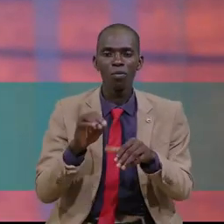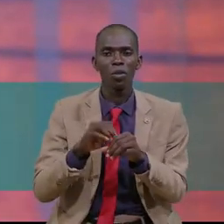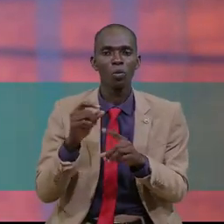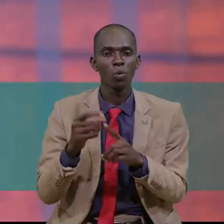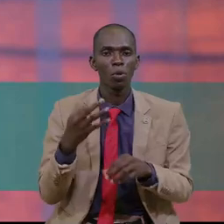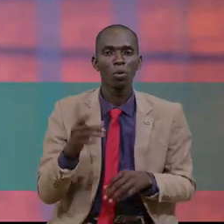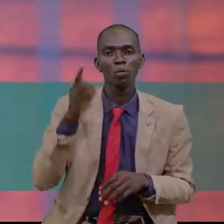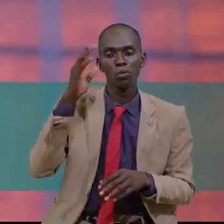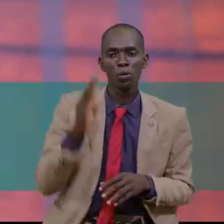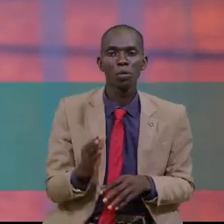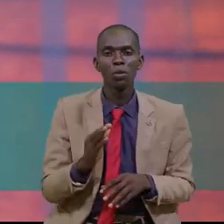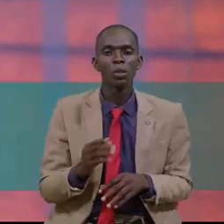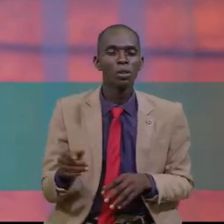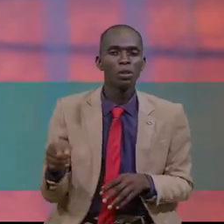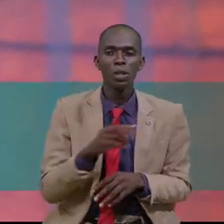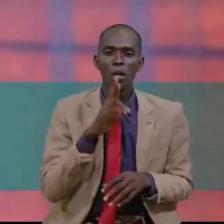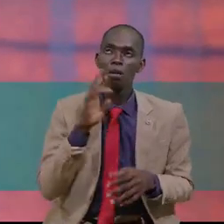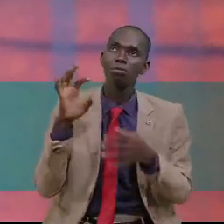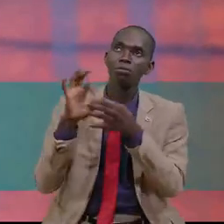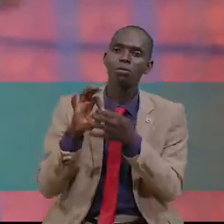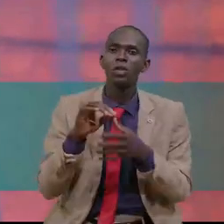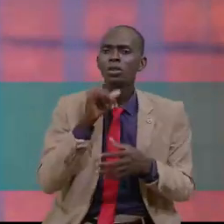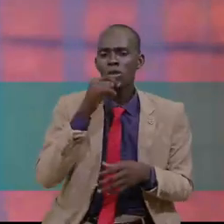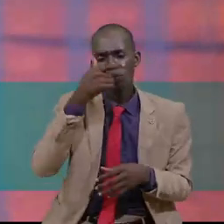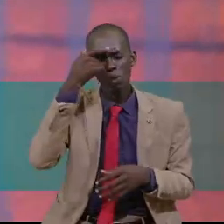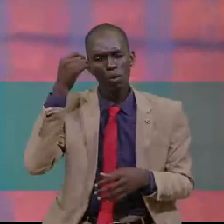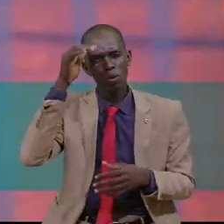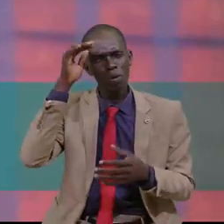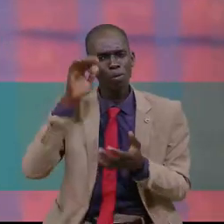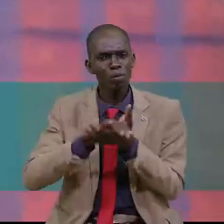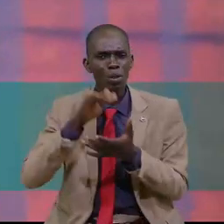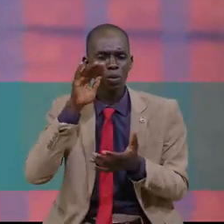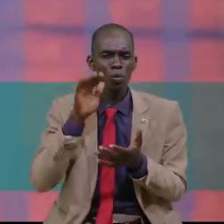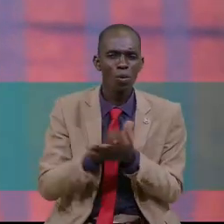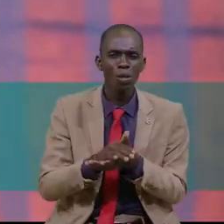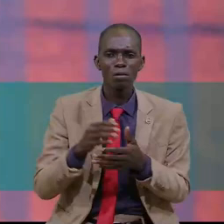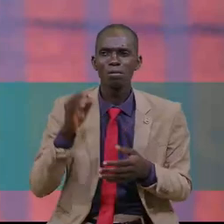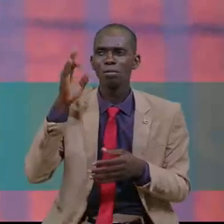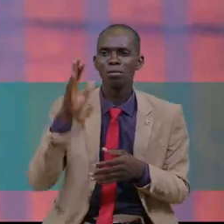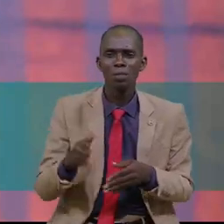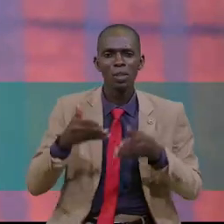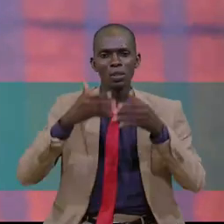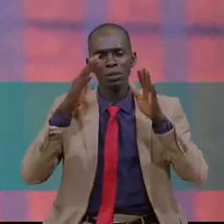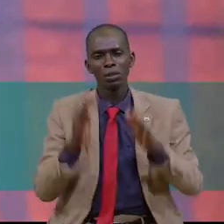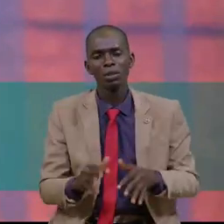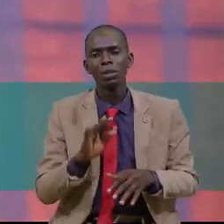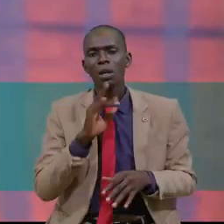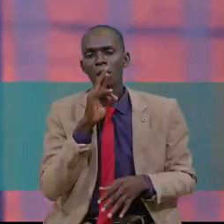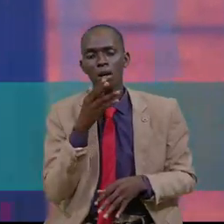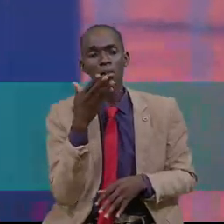Dieu. Ils ont la conviction. Pas parce que la femme ou le mari, membre, ministre ou les responsables ou quelqu'un